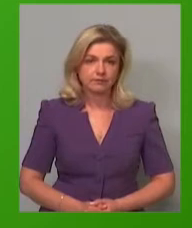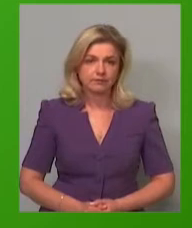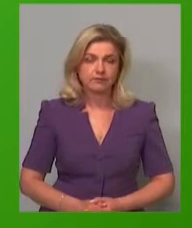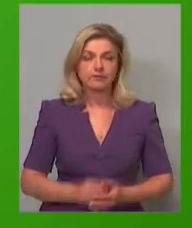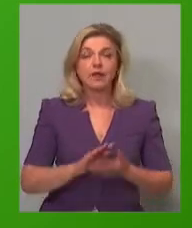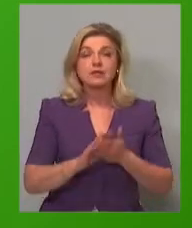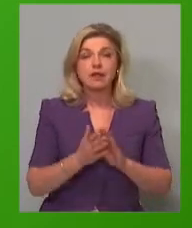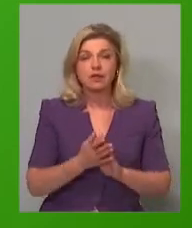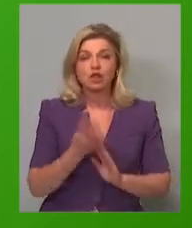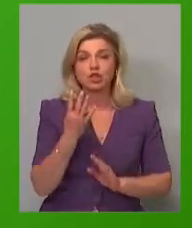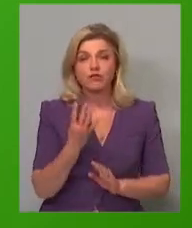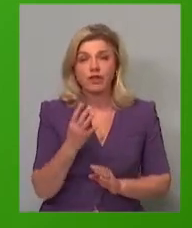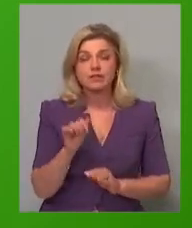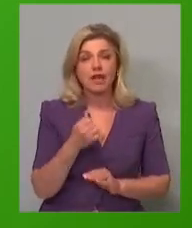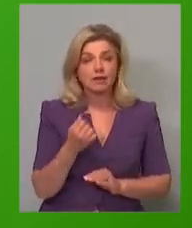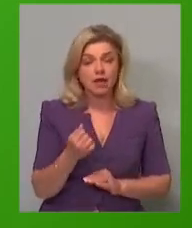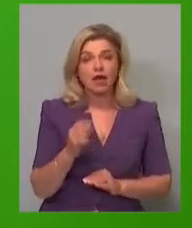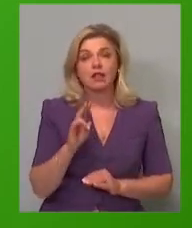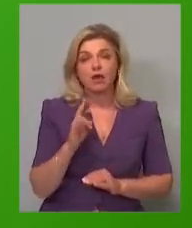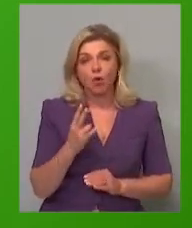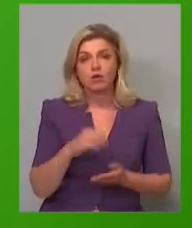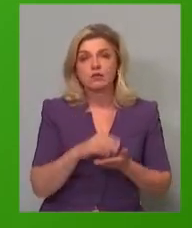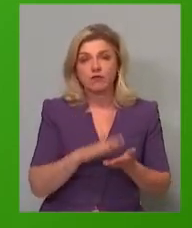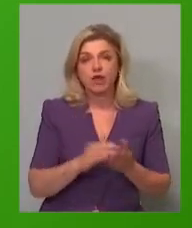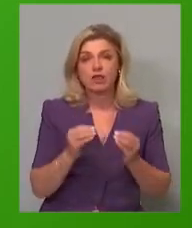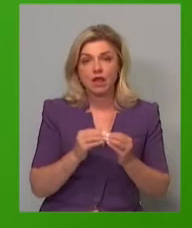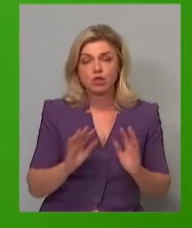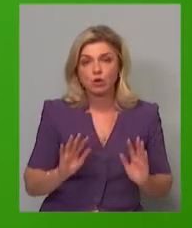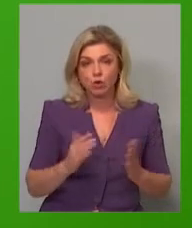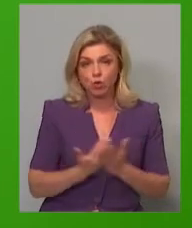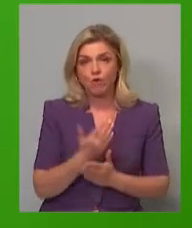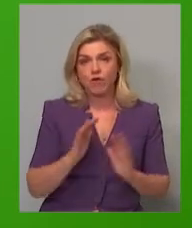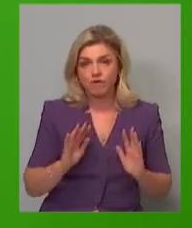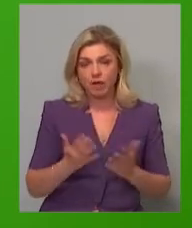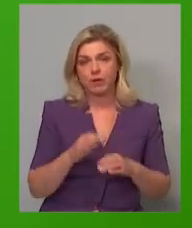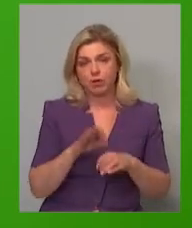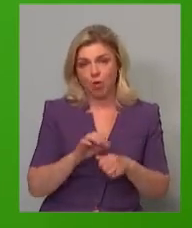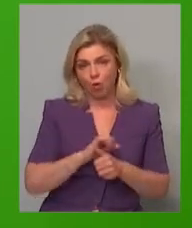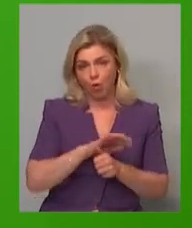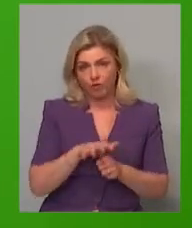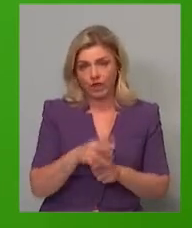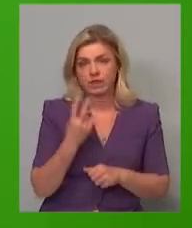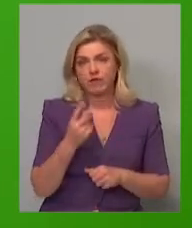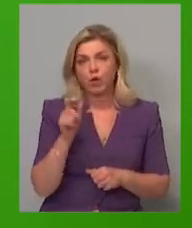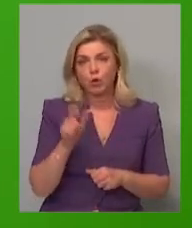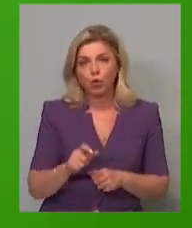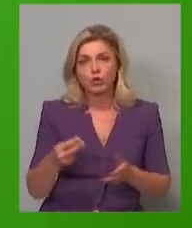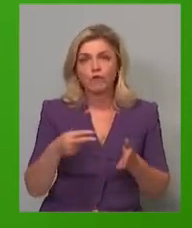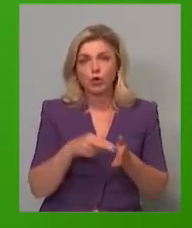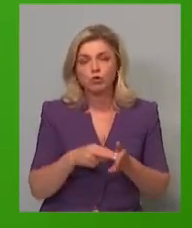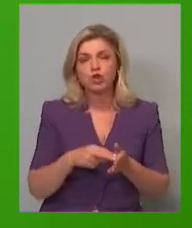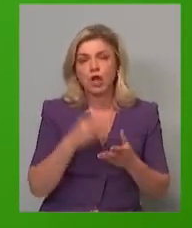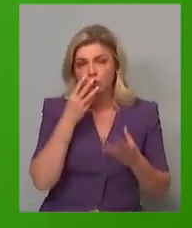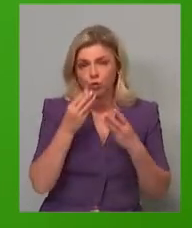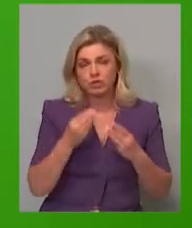Станом на 4 серпня на Миколаївщині зафіксовано 10 нових випадків захворювання на COVID-19. 2 людини підключені до апарату